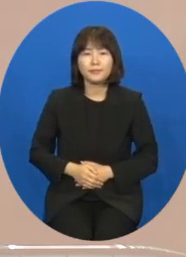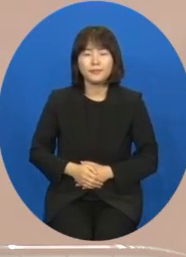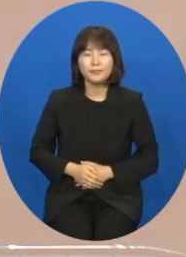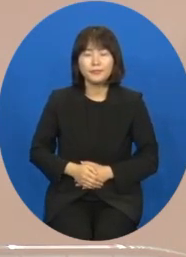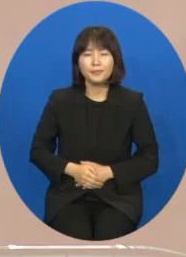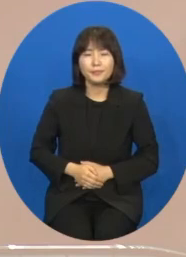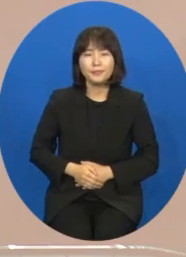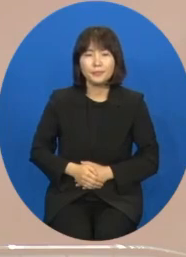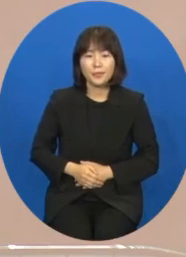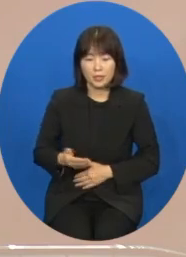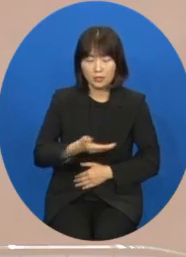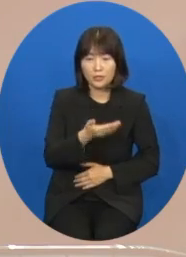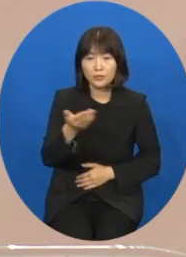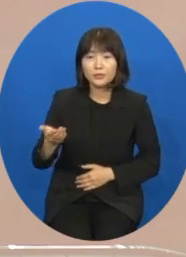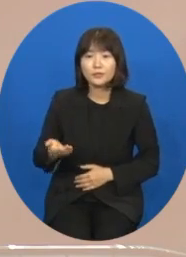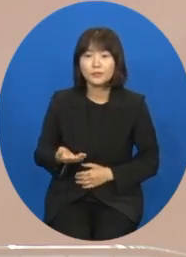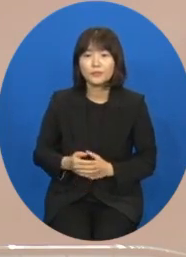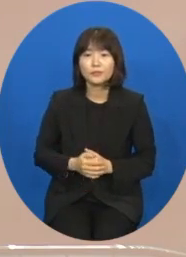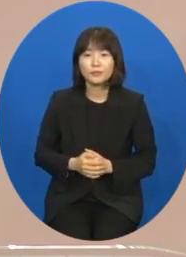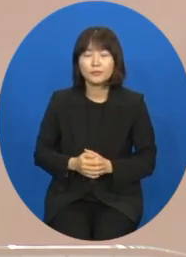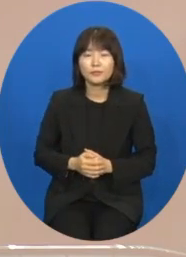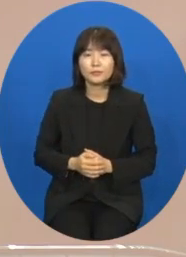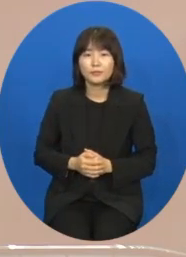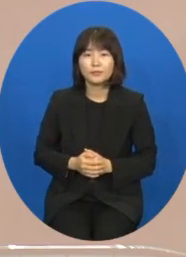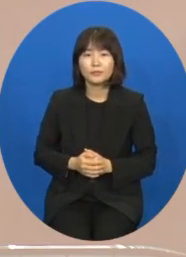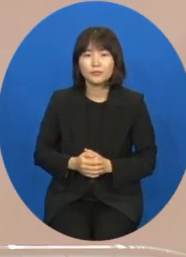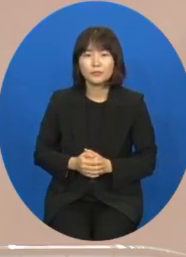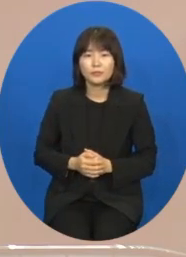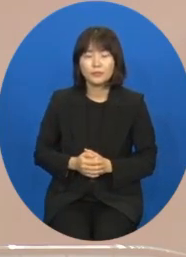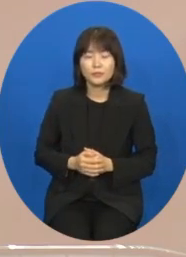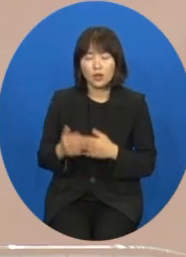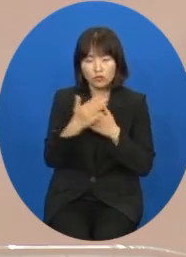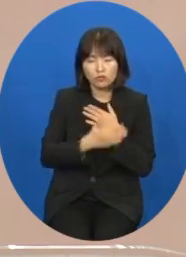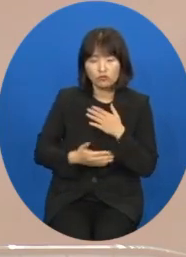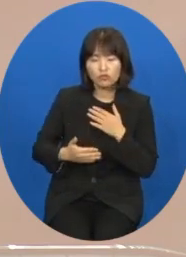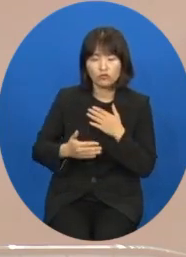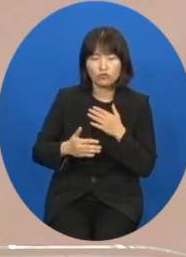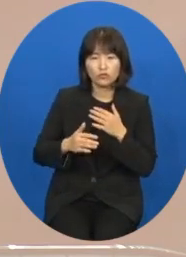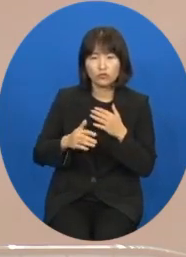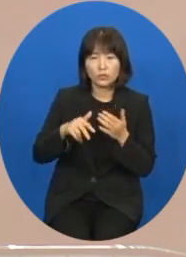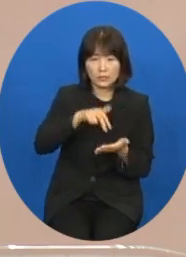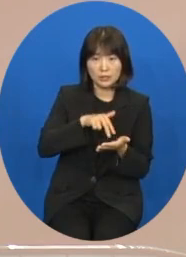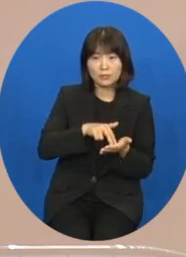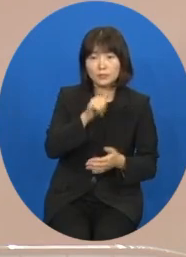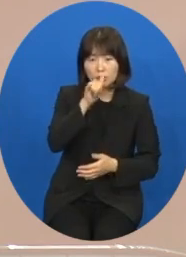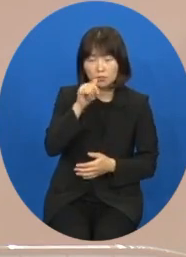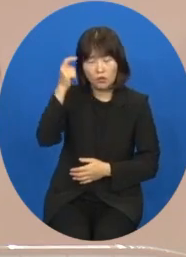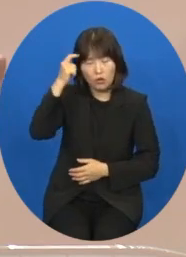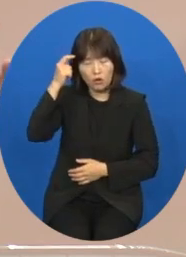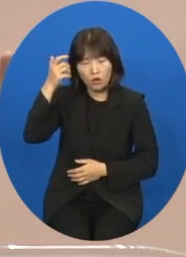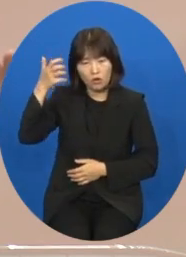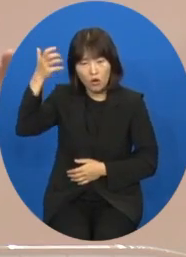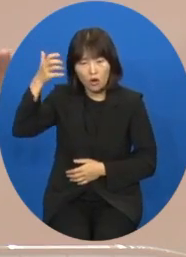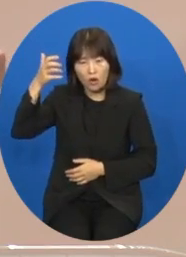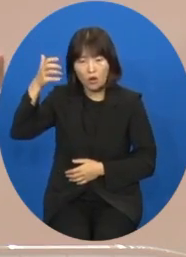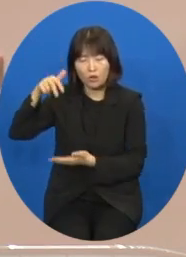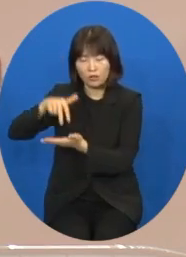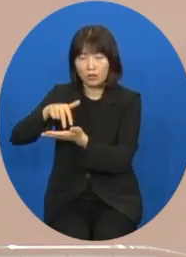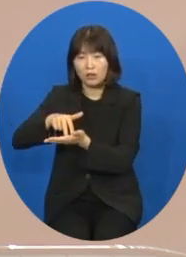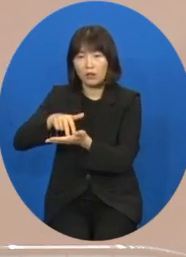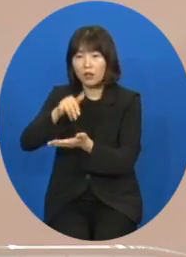그러므로 여러분 우리에게는 육신의 형편이 있고 영적인 형편이 다르다는 것을 알아야